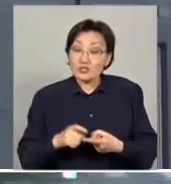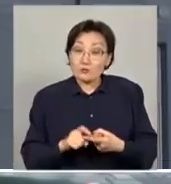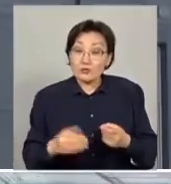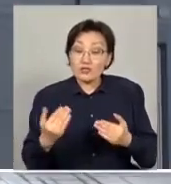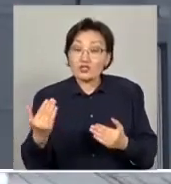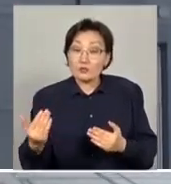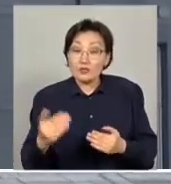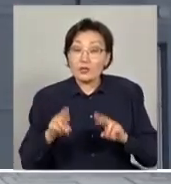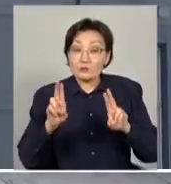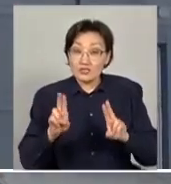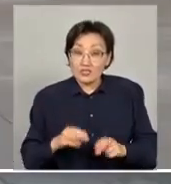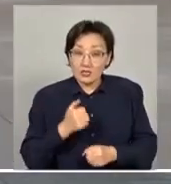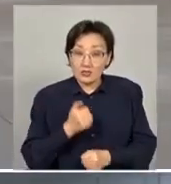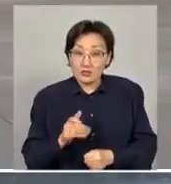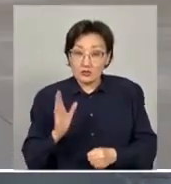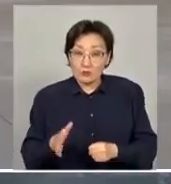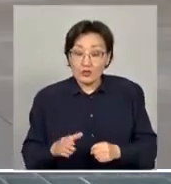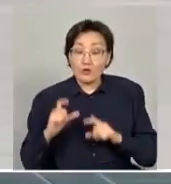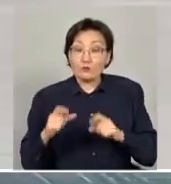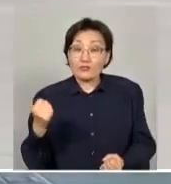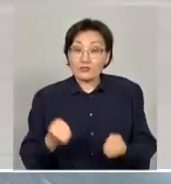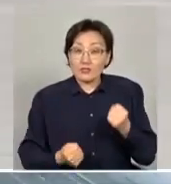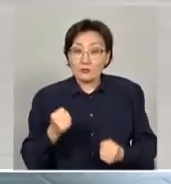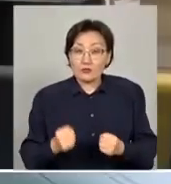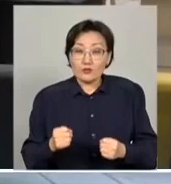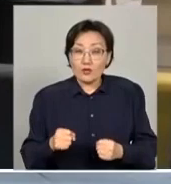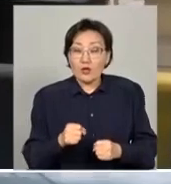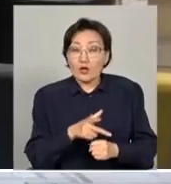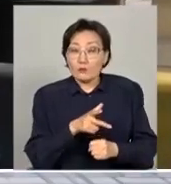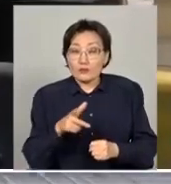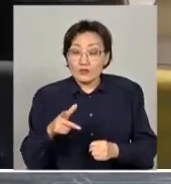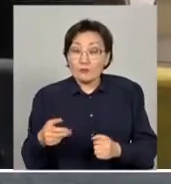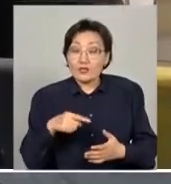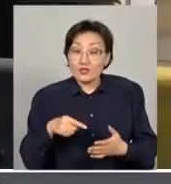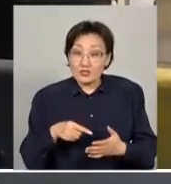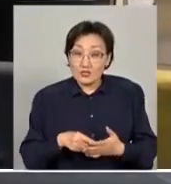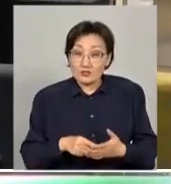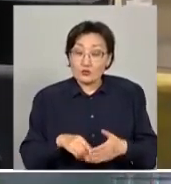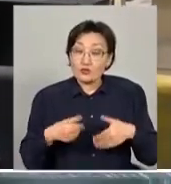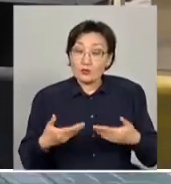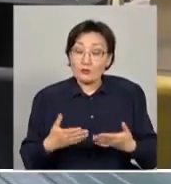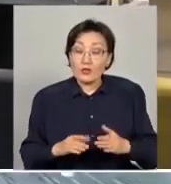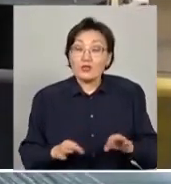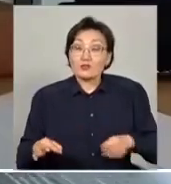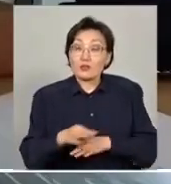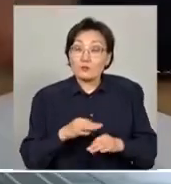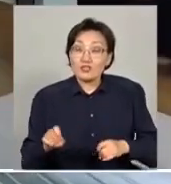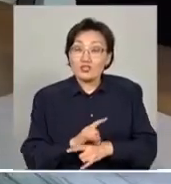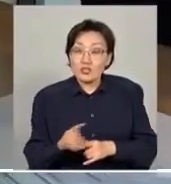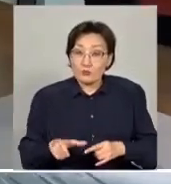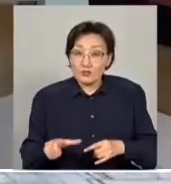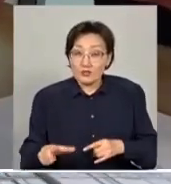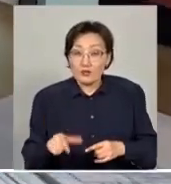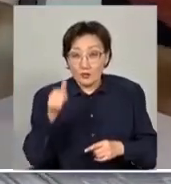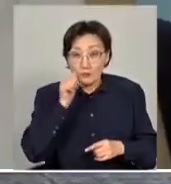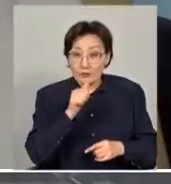Енді оларға тәртіп қатаңдатылады. Жүк көліктеріне навигациялық пломбалар қою мәселесі ұсынылып отыр. Бастама жалған транзит пен